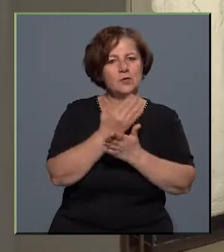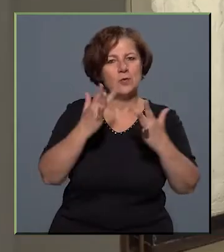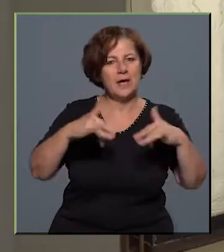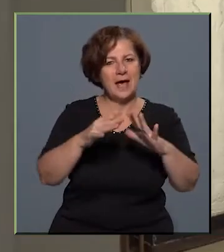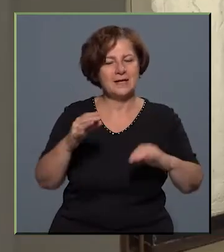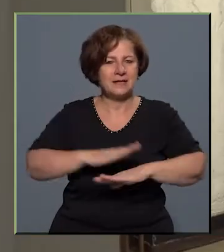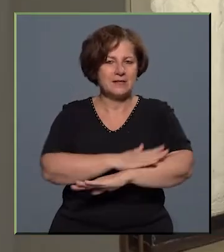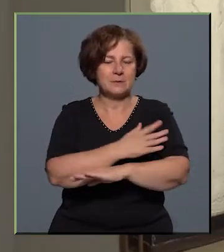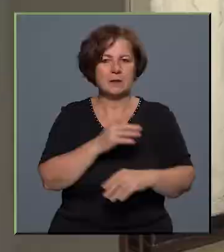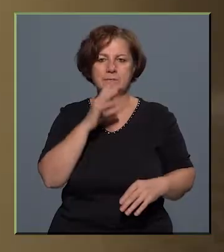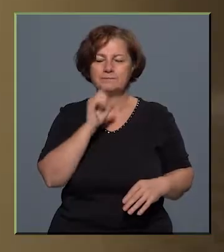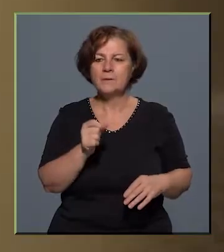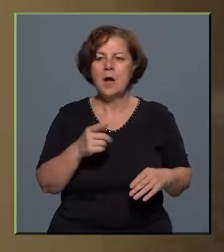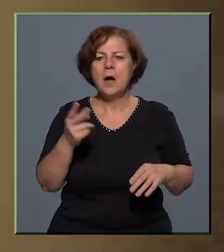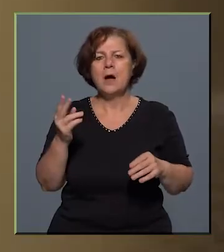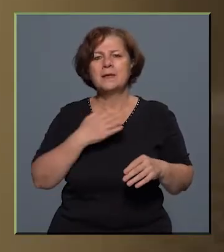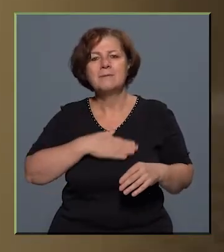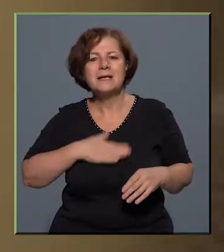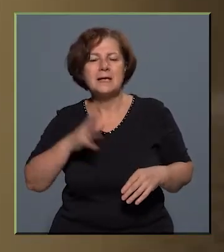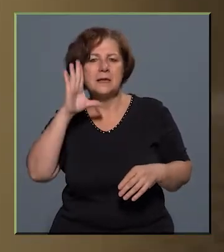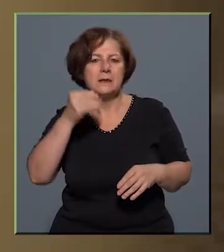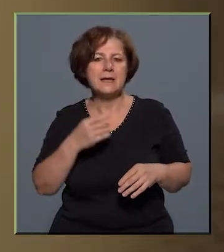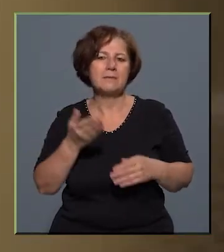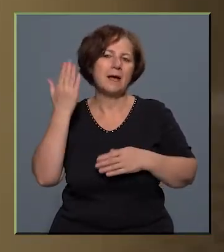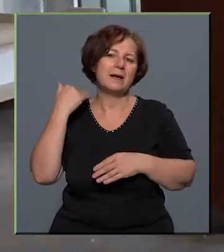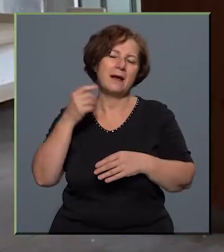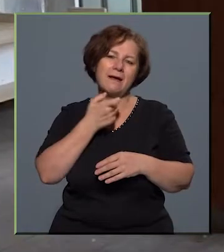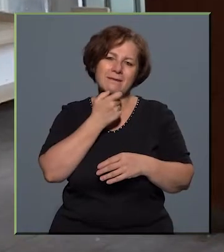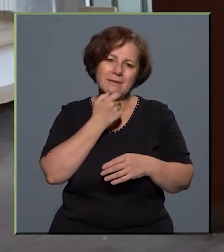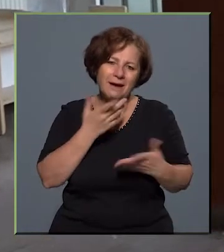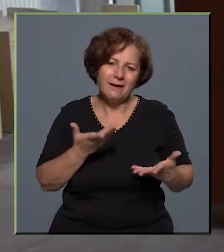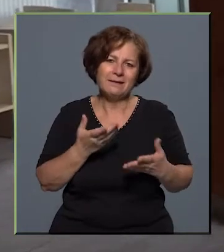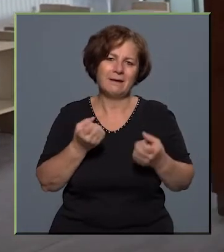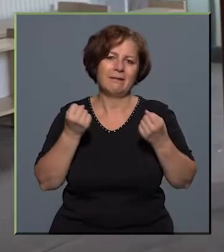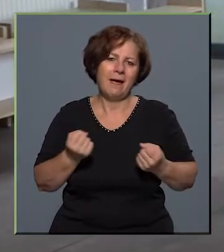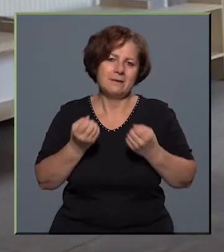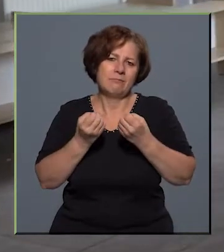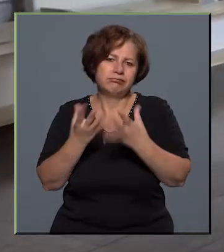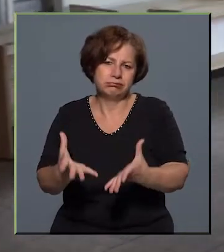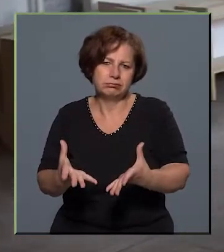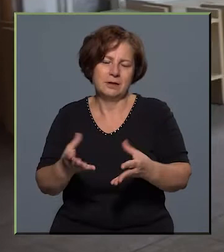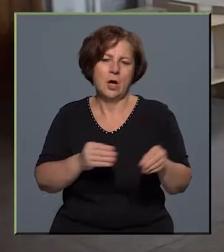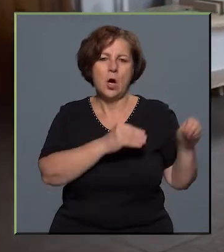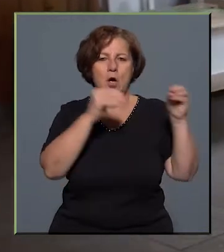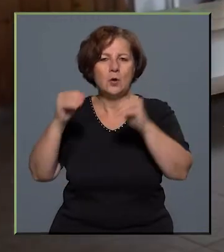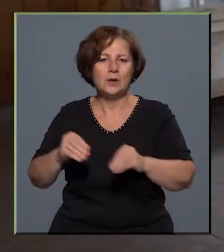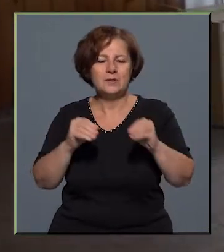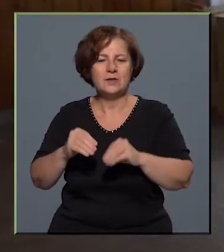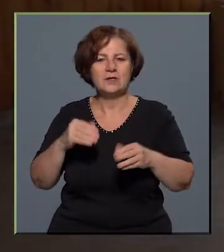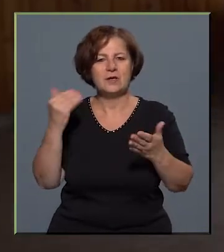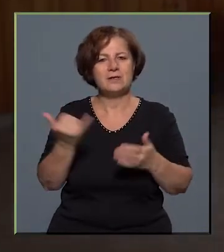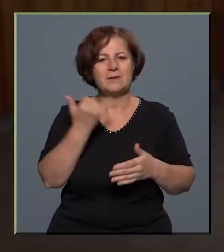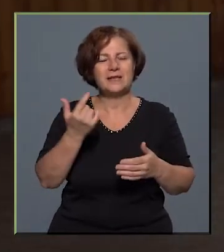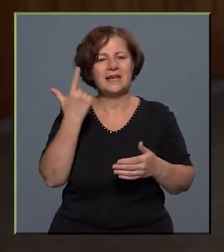helyhez az érzelmek? Azt, amit az ember megszeretett, egy régit nehezen enged el. A költözés az mindig